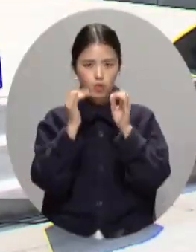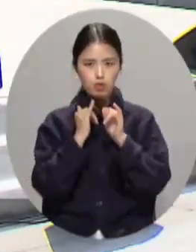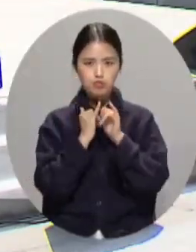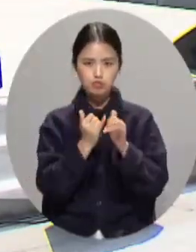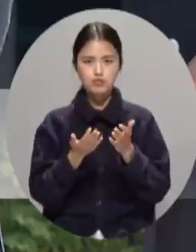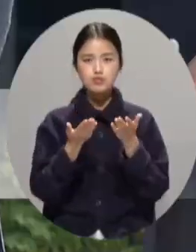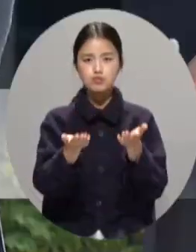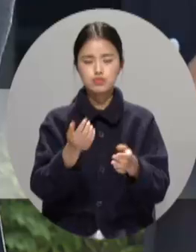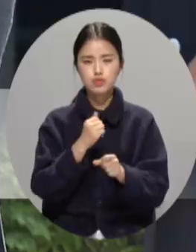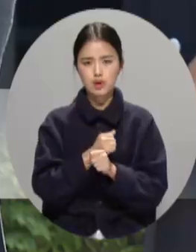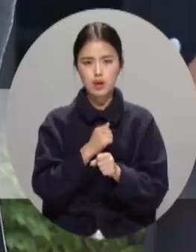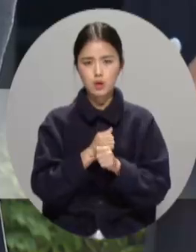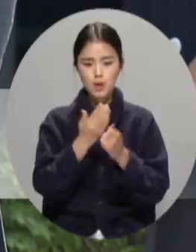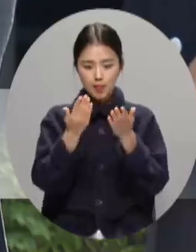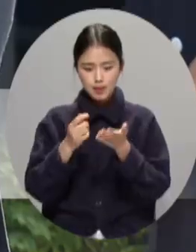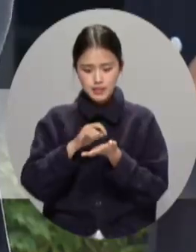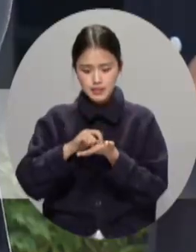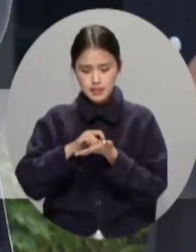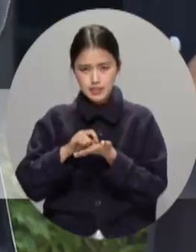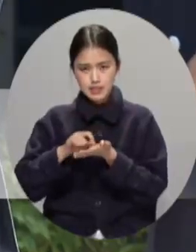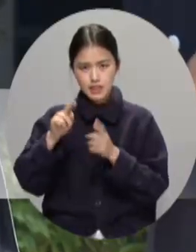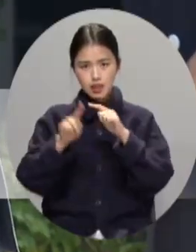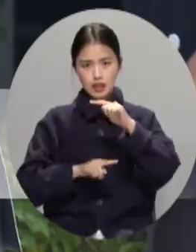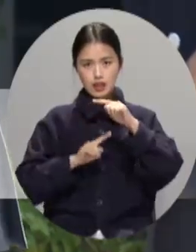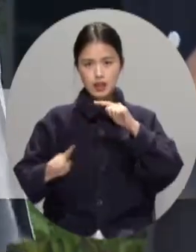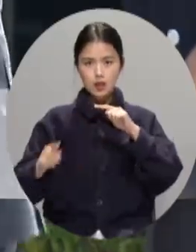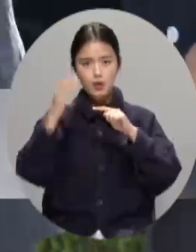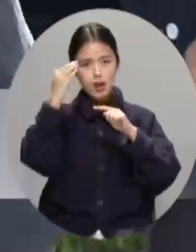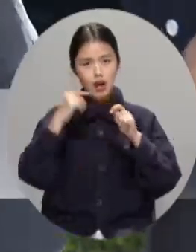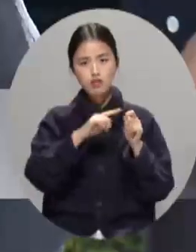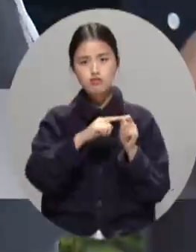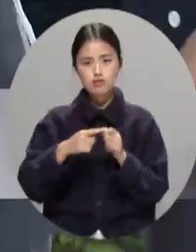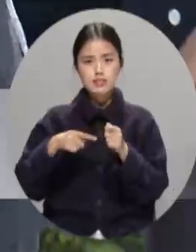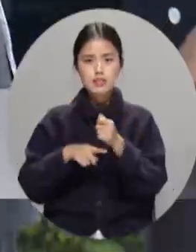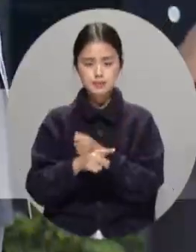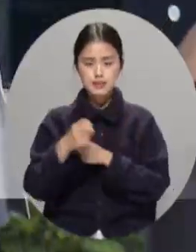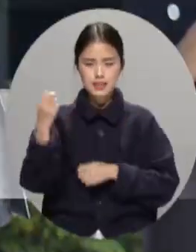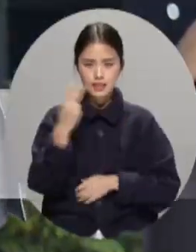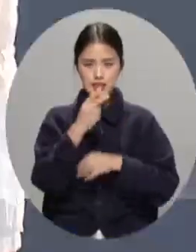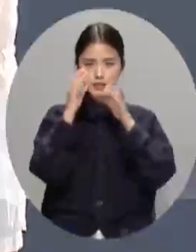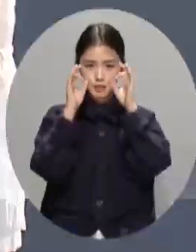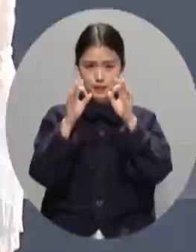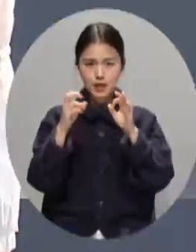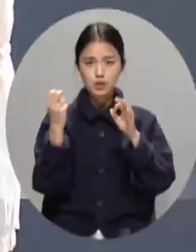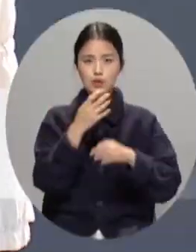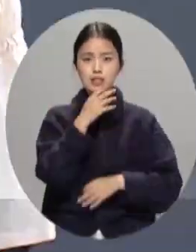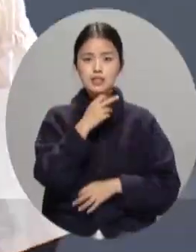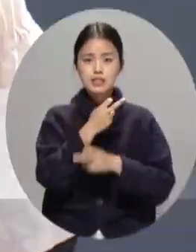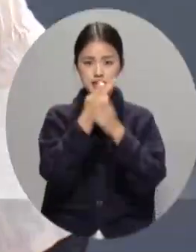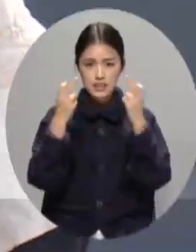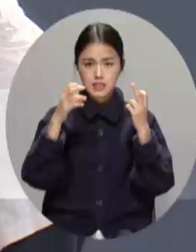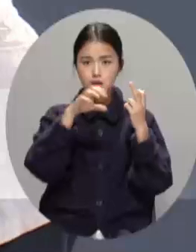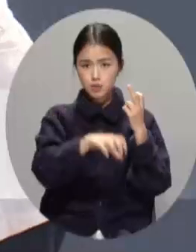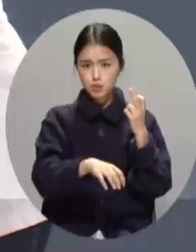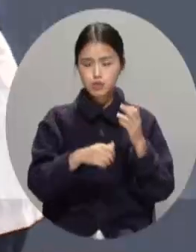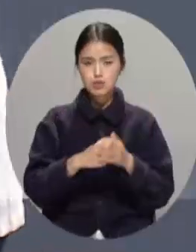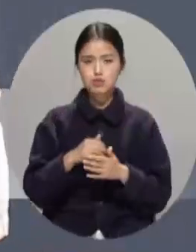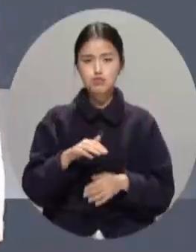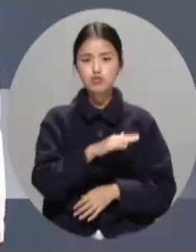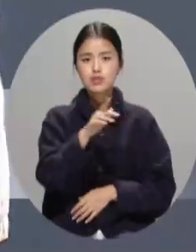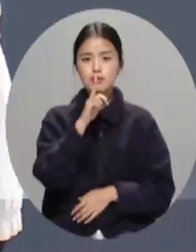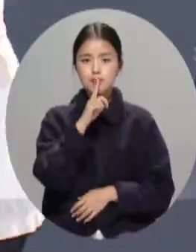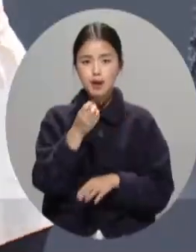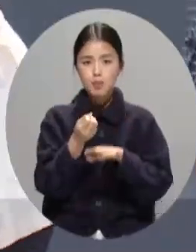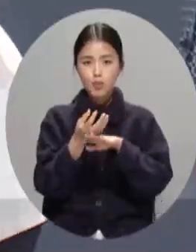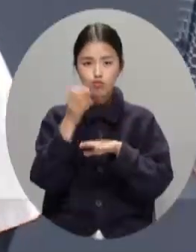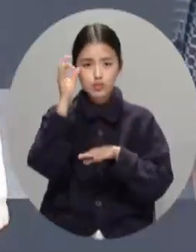표창하고 받아쓰기 대회를 열어 한글의 의미를 되새겼습니다. 또 익산 가람문학관에서는 우리말